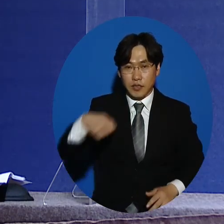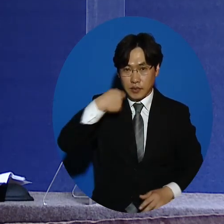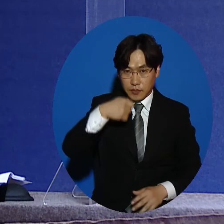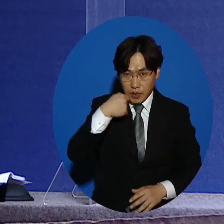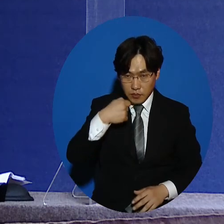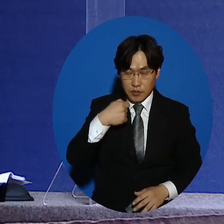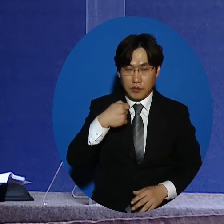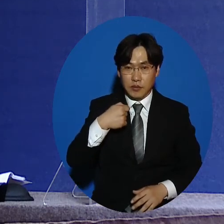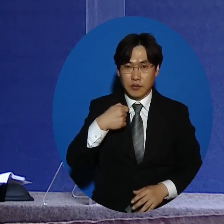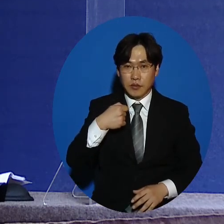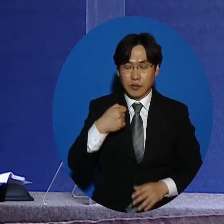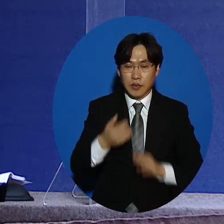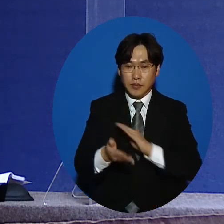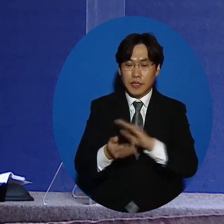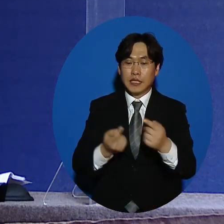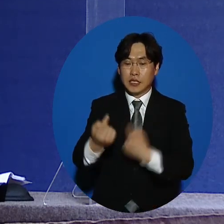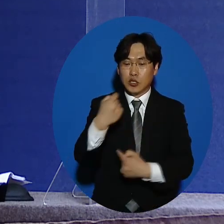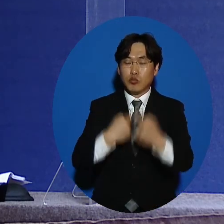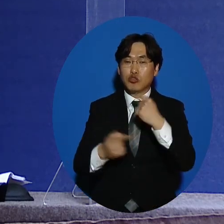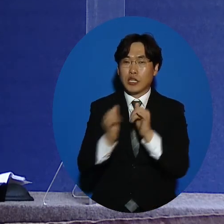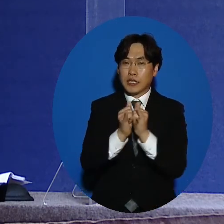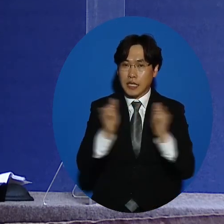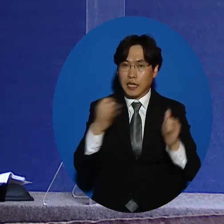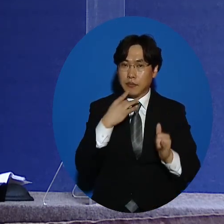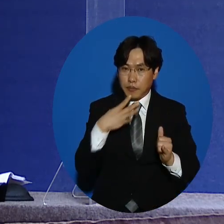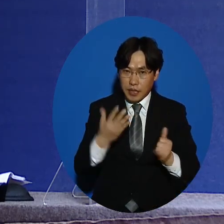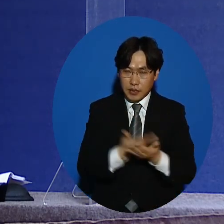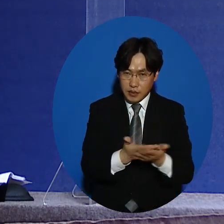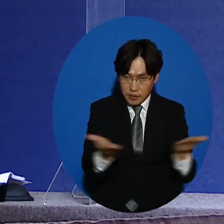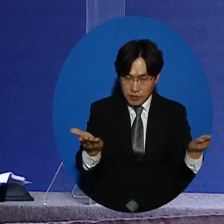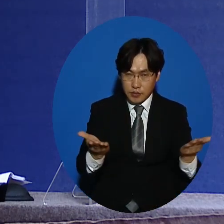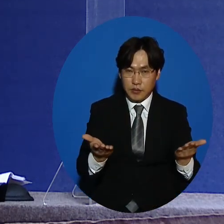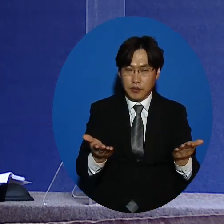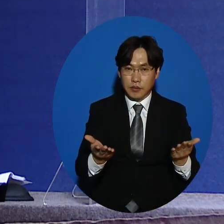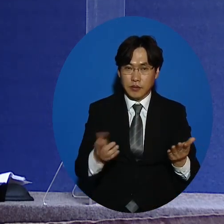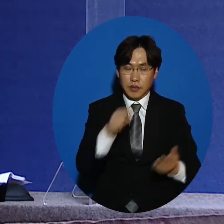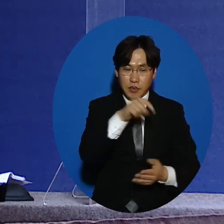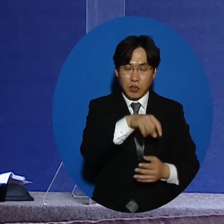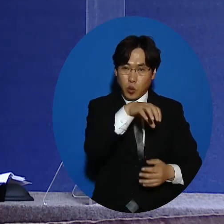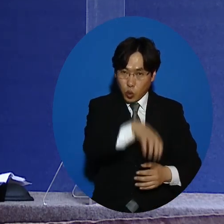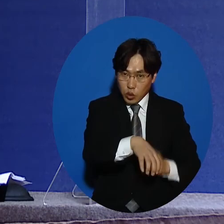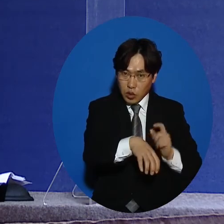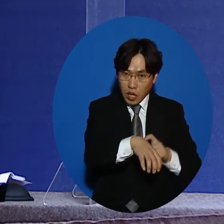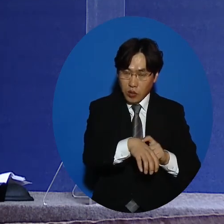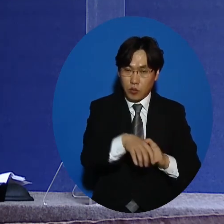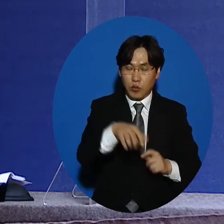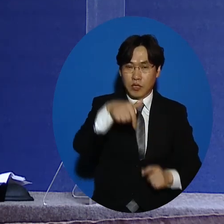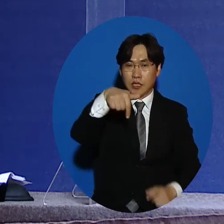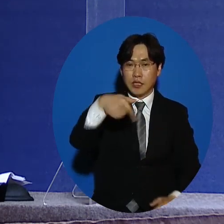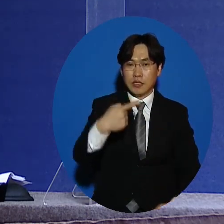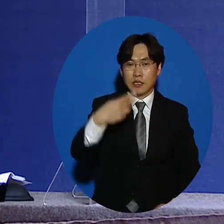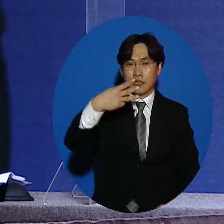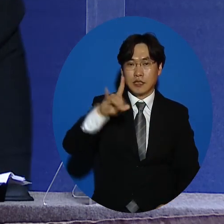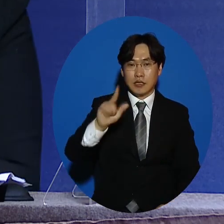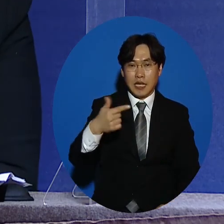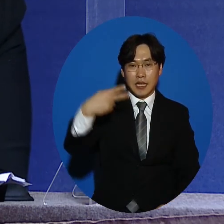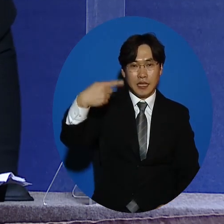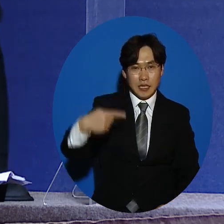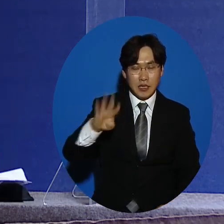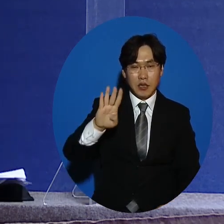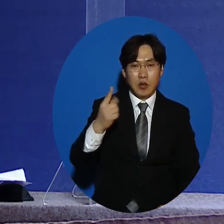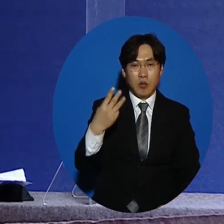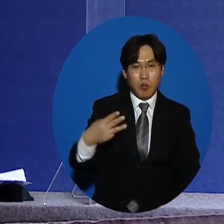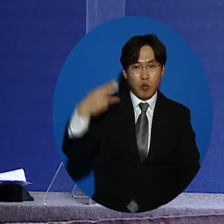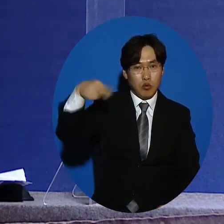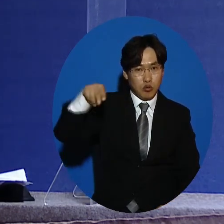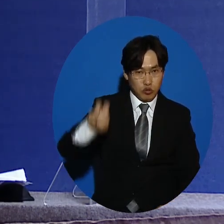식사는 사전에 신청해 주신 분들에 한해 그랜드 볼륨과 여기 볼륨에서 제공됩니다. 여기는